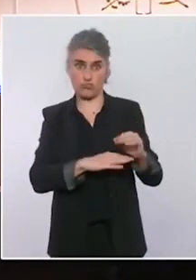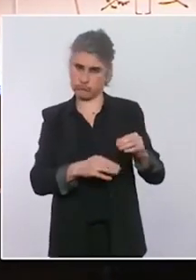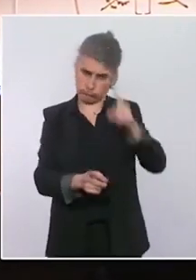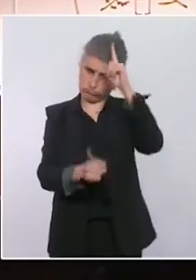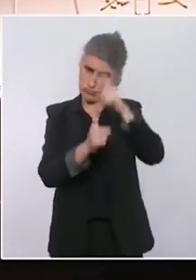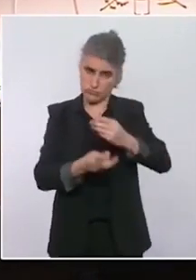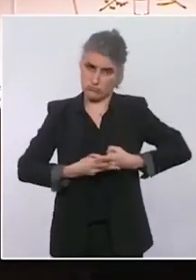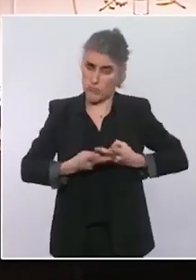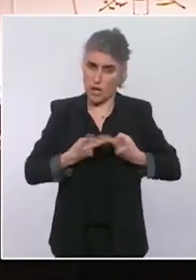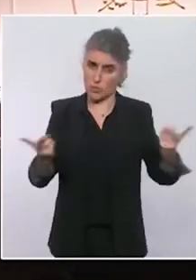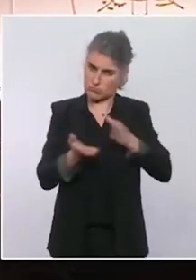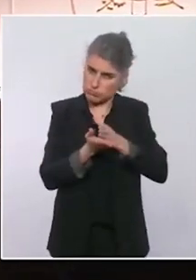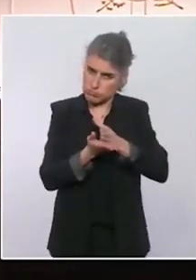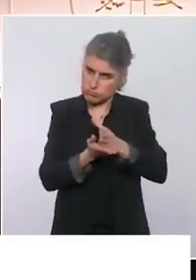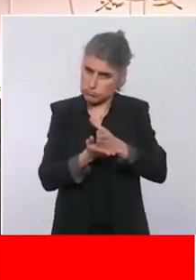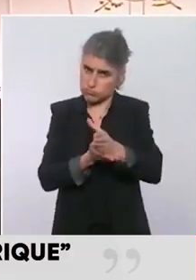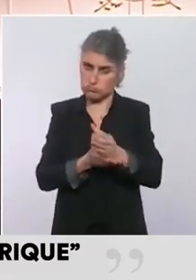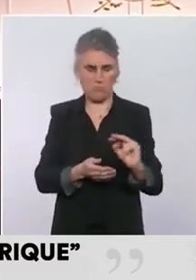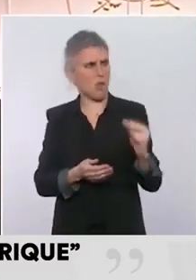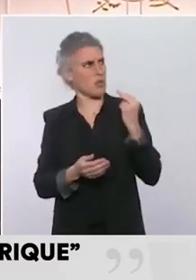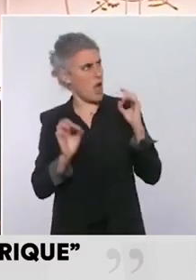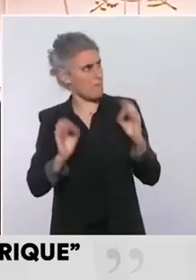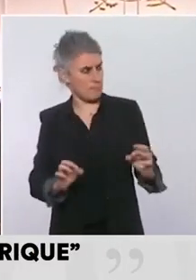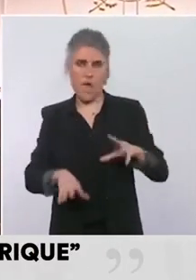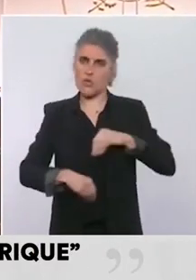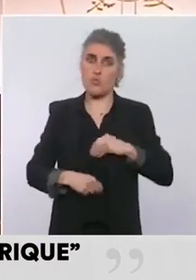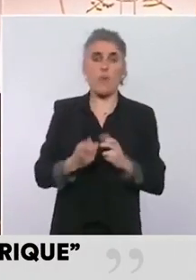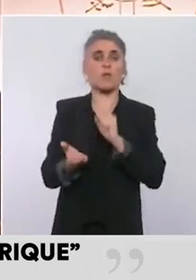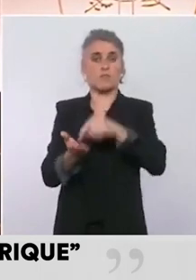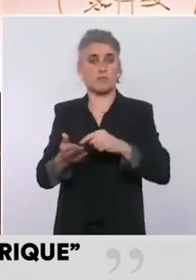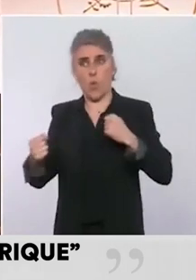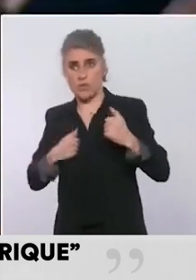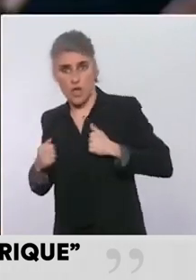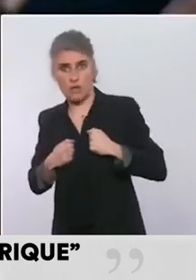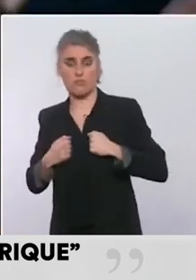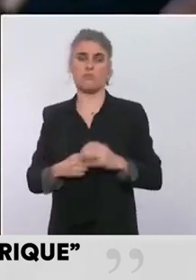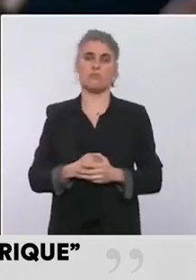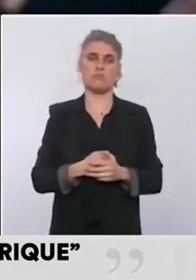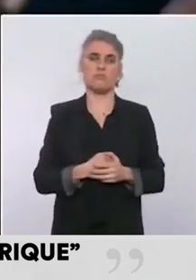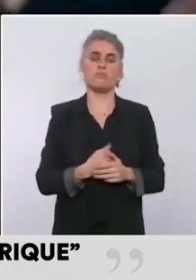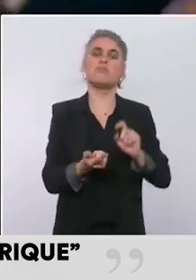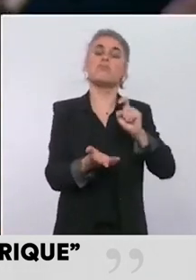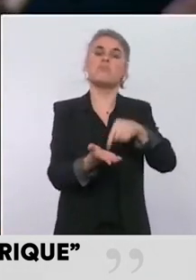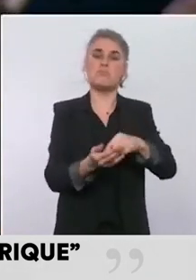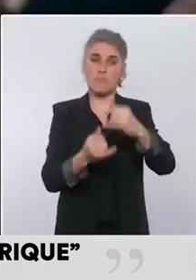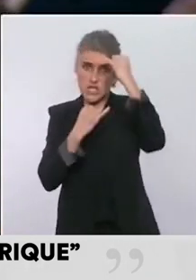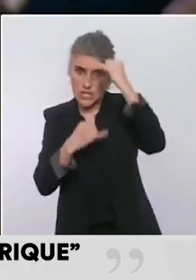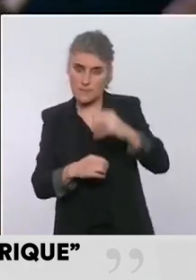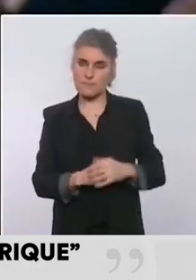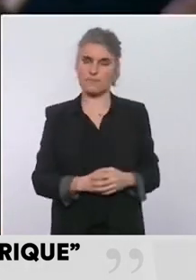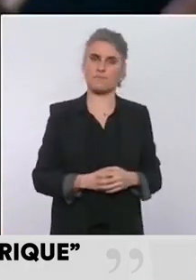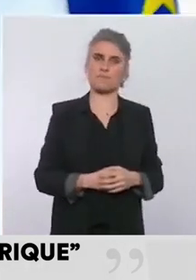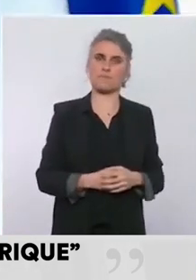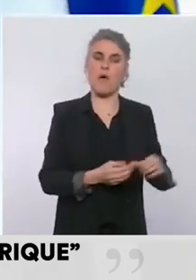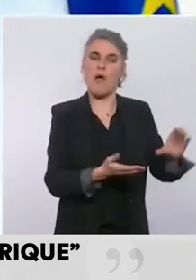Nous avons tenu nos engagements, regardant notre passé en face, au Rwanda, en Algérie, au Cameroun, avec une commission